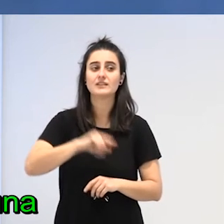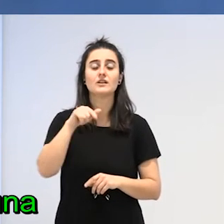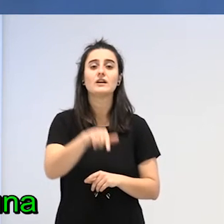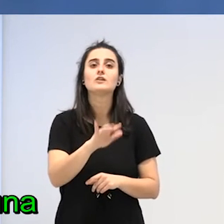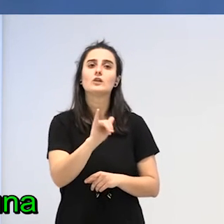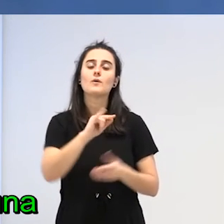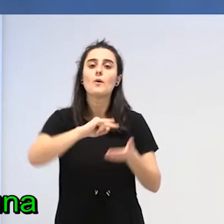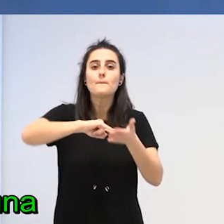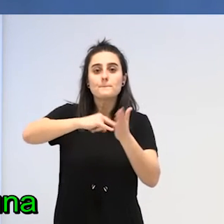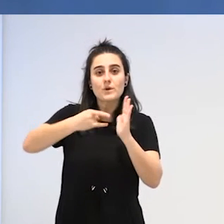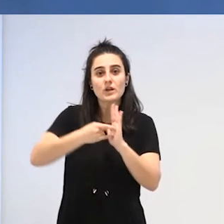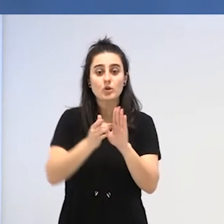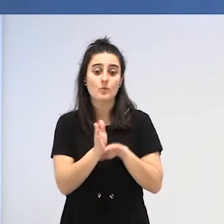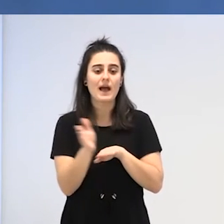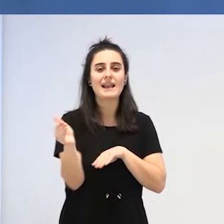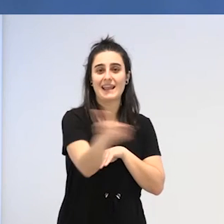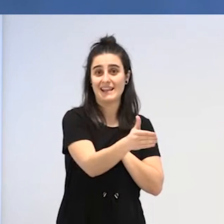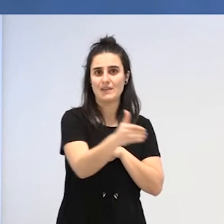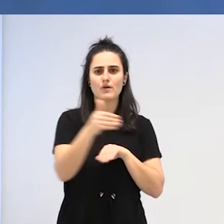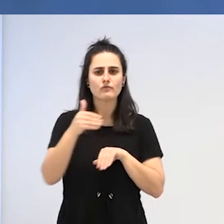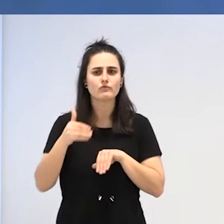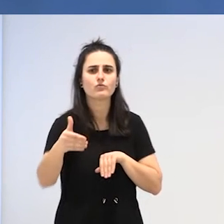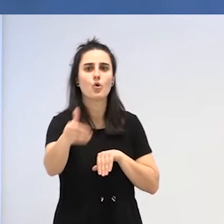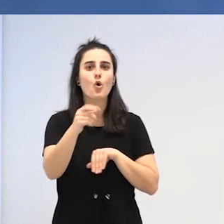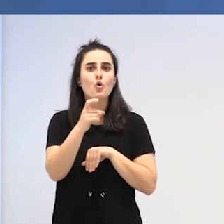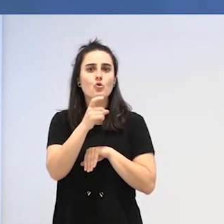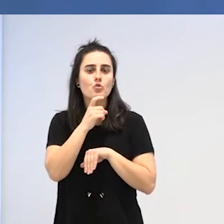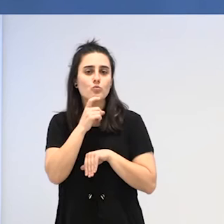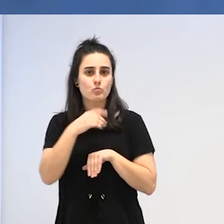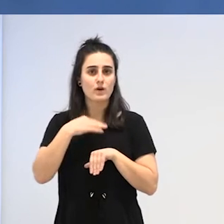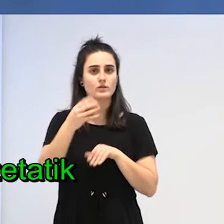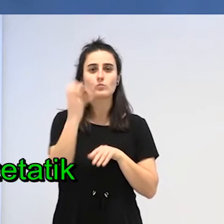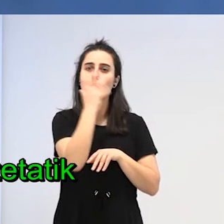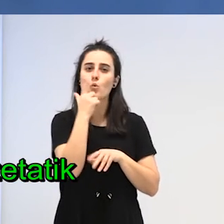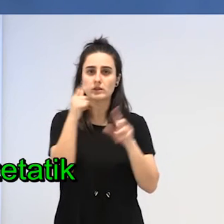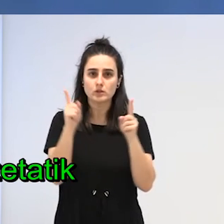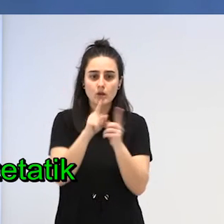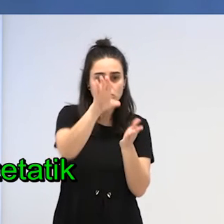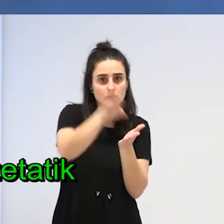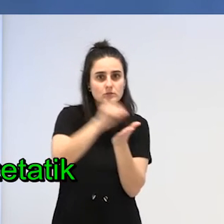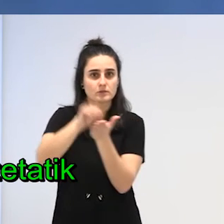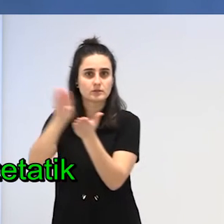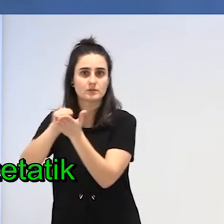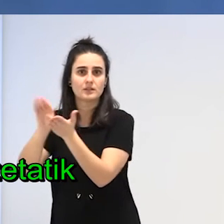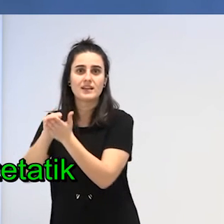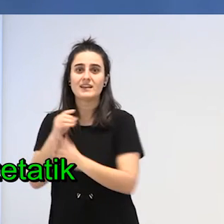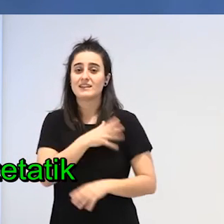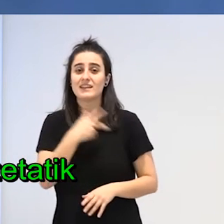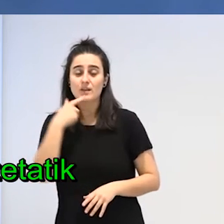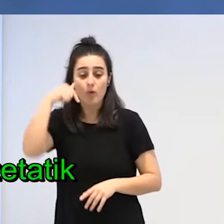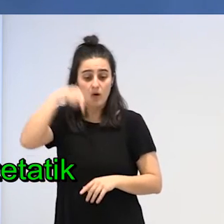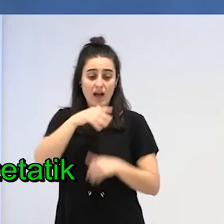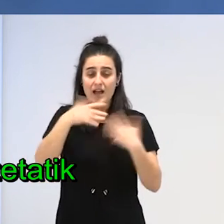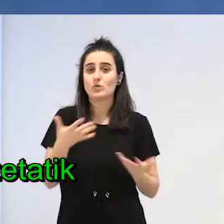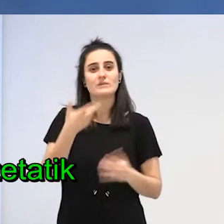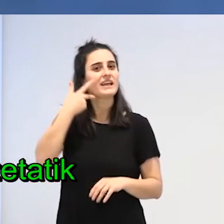alternatiba eta utopien etorkizuna irudikatzen duen ipuin laburren bilduma da. Egun dauden esperientzia zehatzetatik